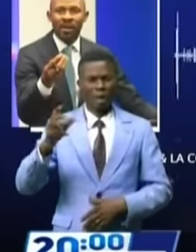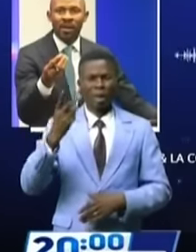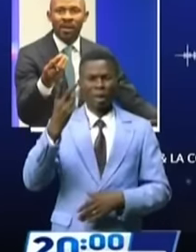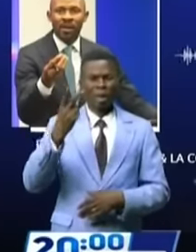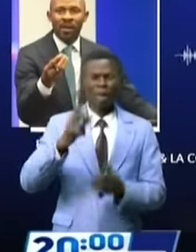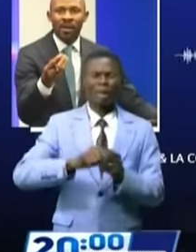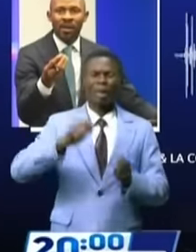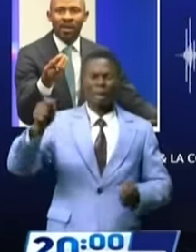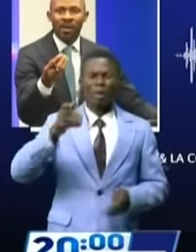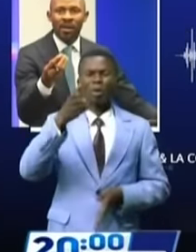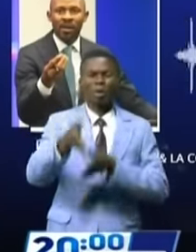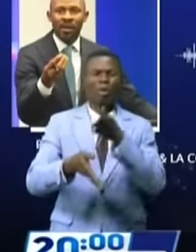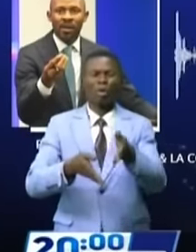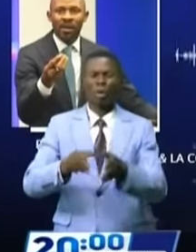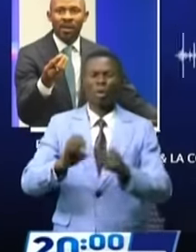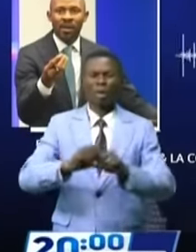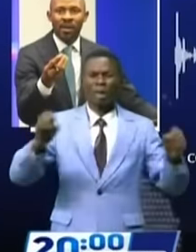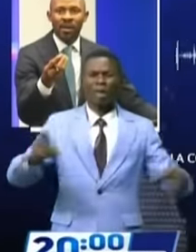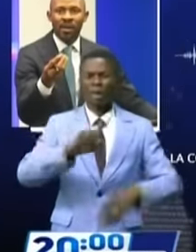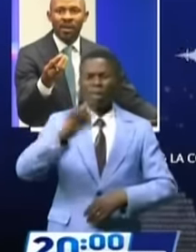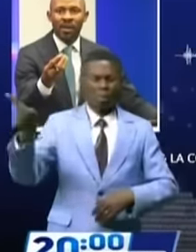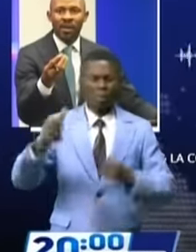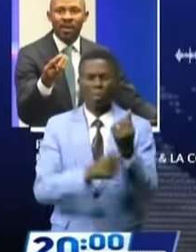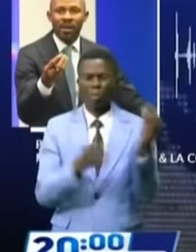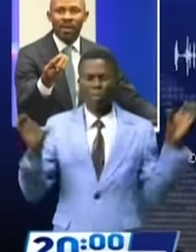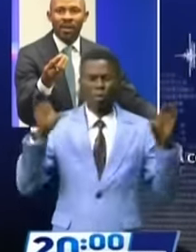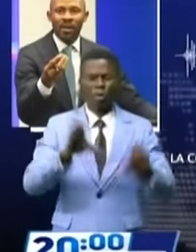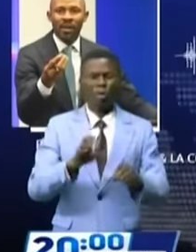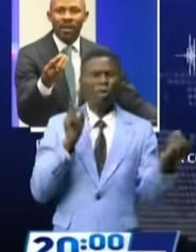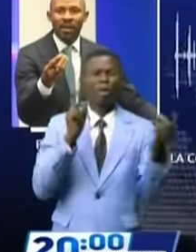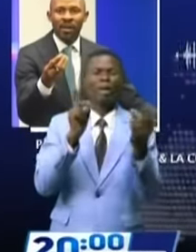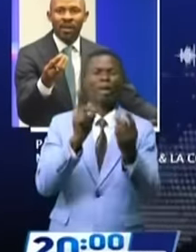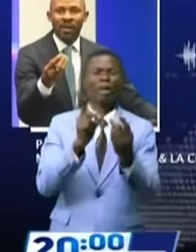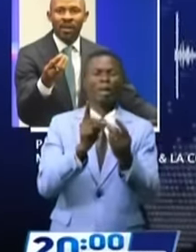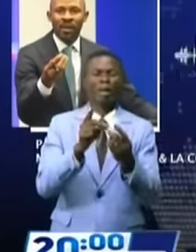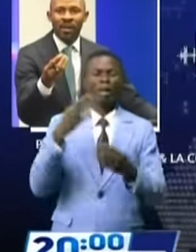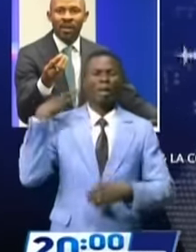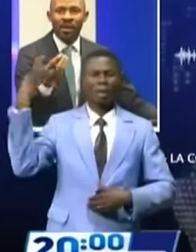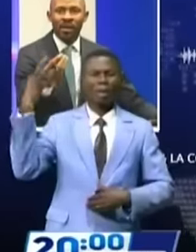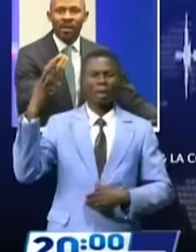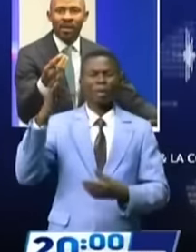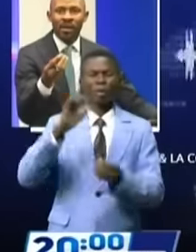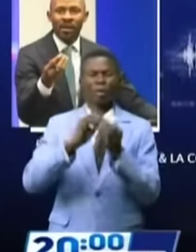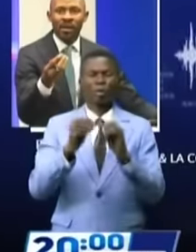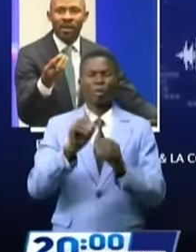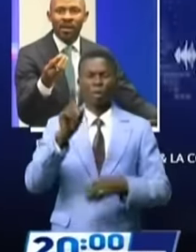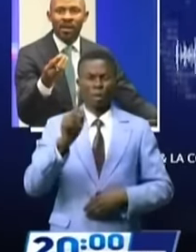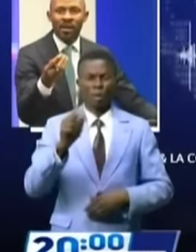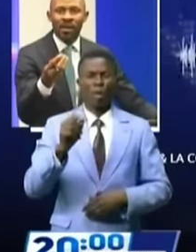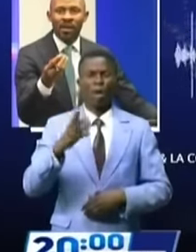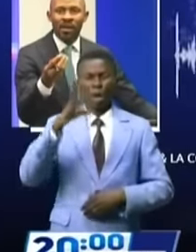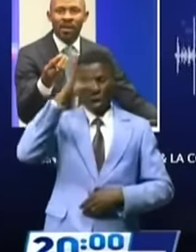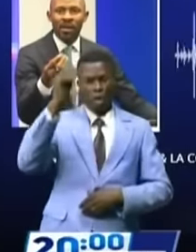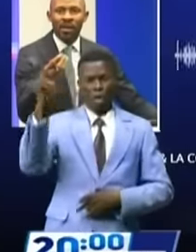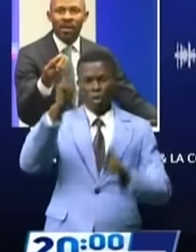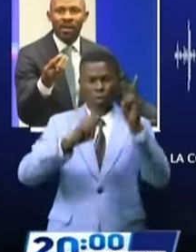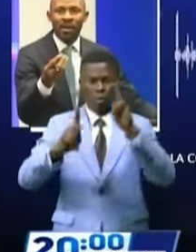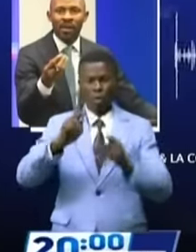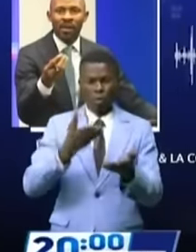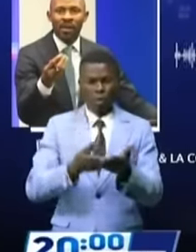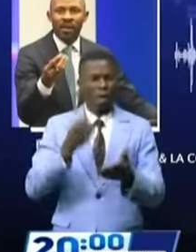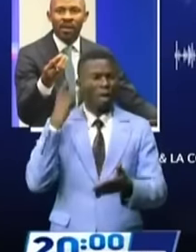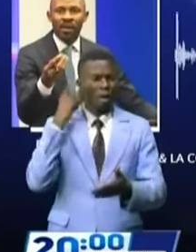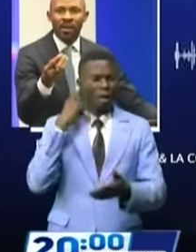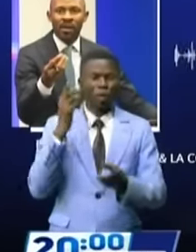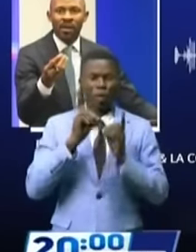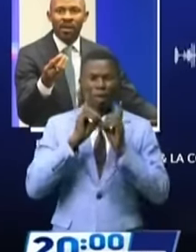km. Plus de 50 000 personnes étaient mobilisées pour venir à la rencontre du président, finalement l'homme du peuple, hein, le numéro 20, pour écouter